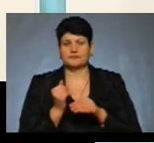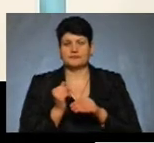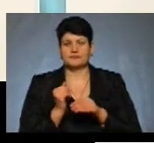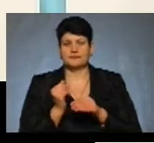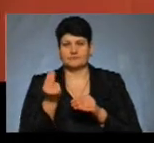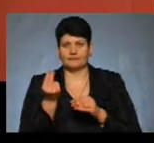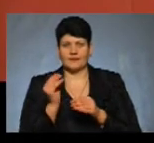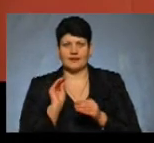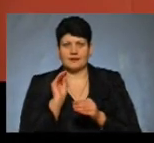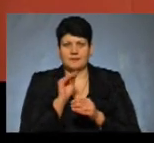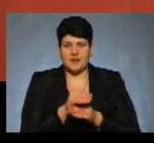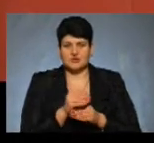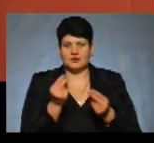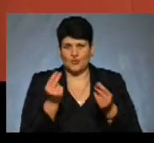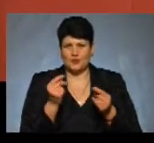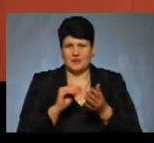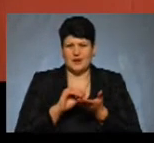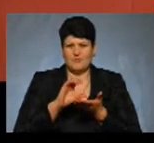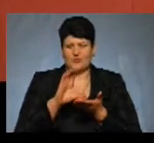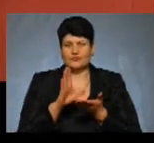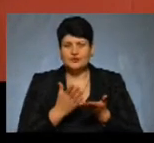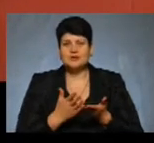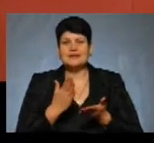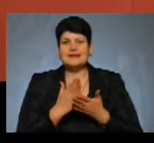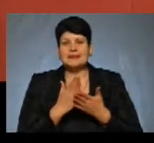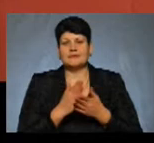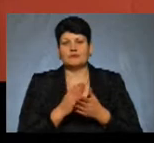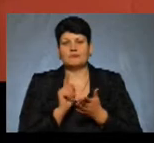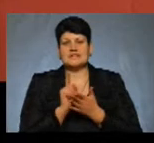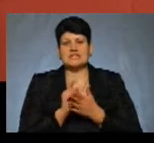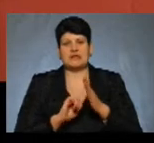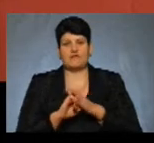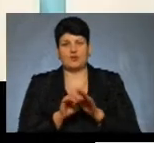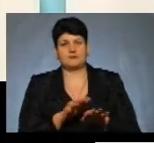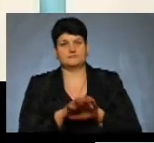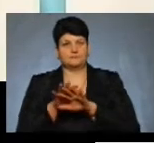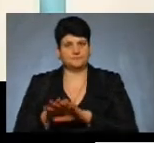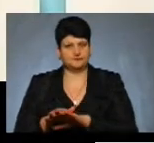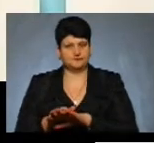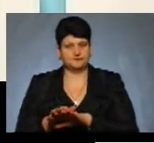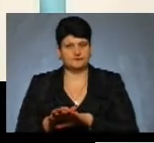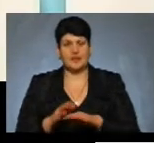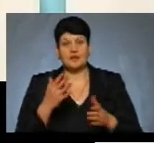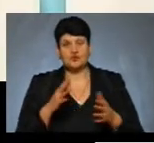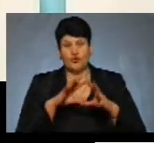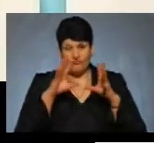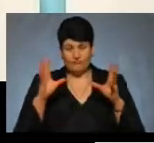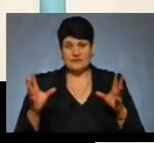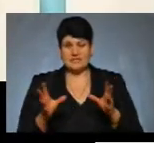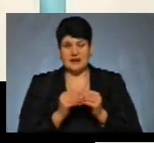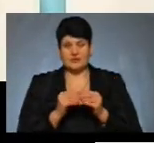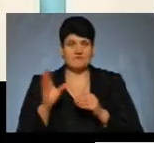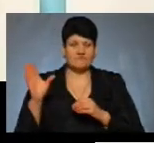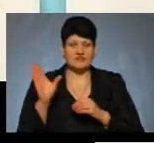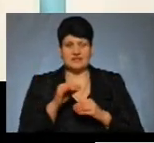цих коштів, які сплачують власники євроблях, йде до Пенсійного фонду України. Ну, якщо брати в загальному, за всі